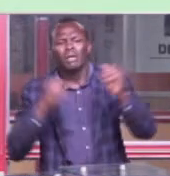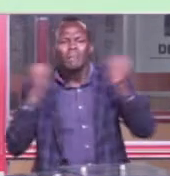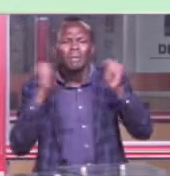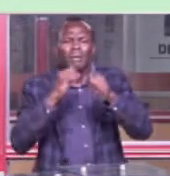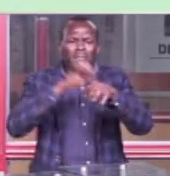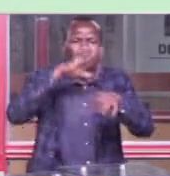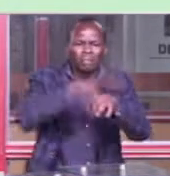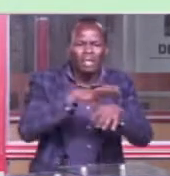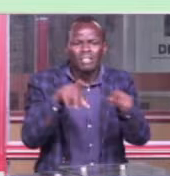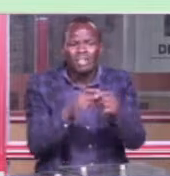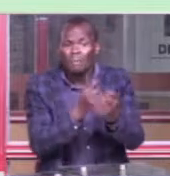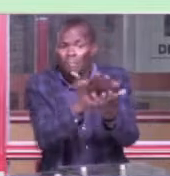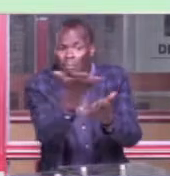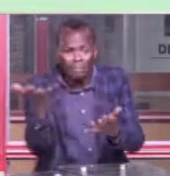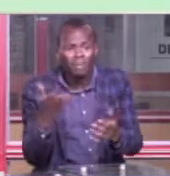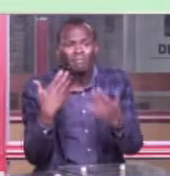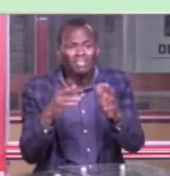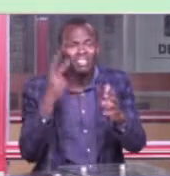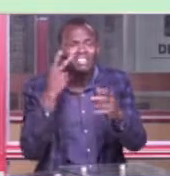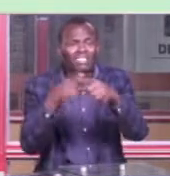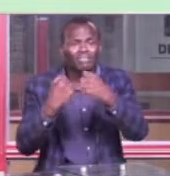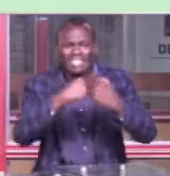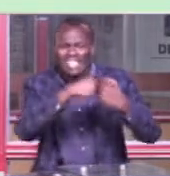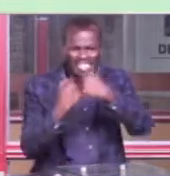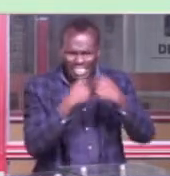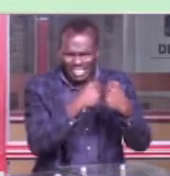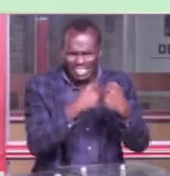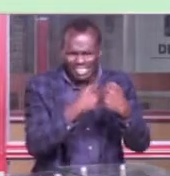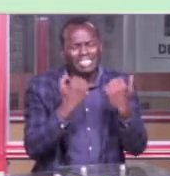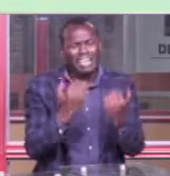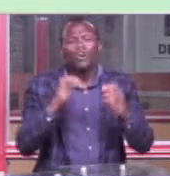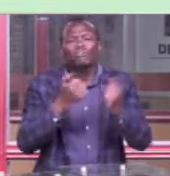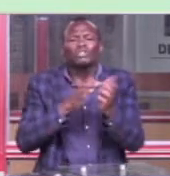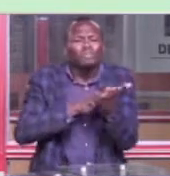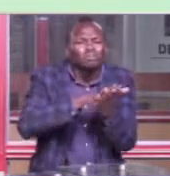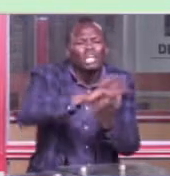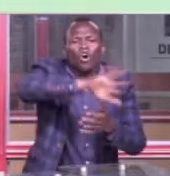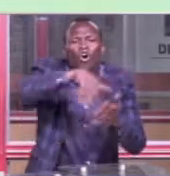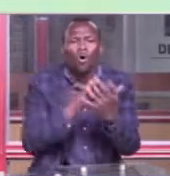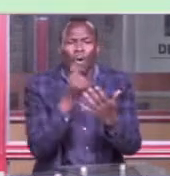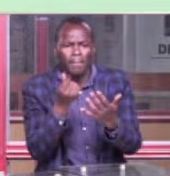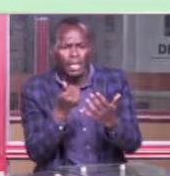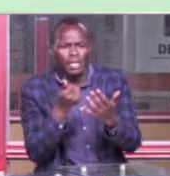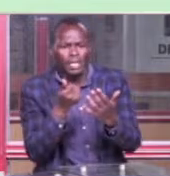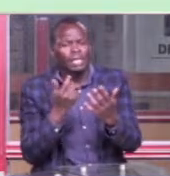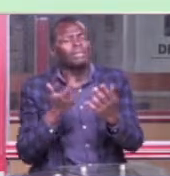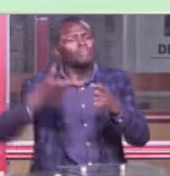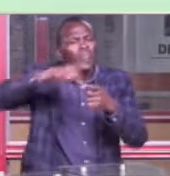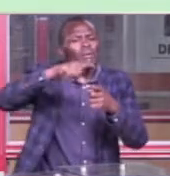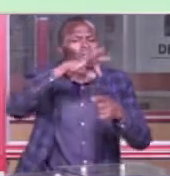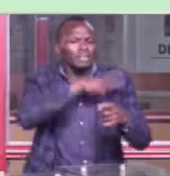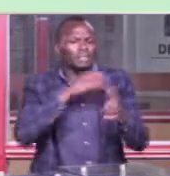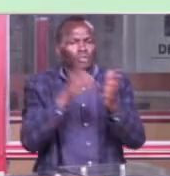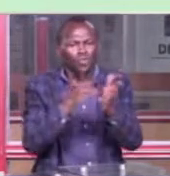are having. So we cannot put all our money in salaries. People have to be reasonable. We also have to do other things